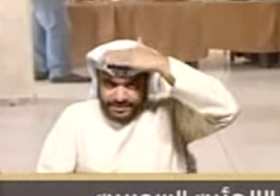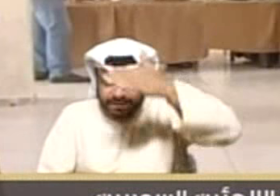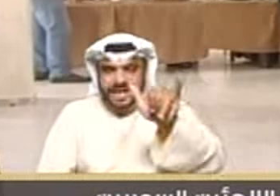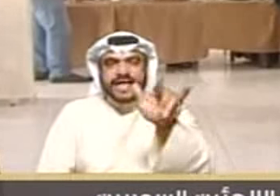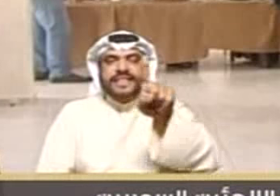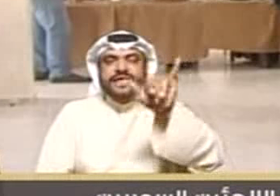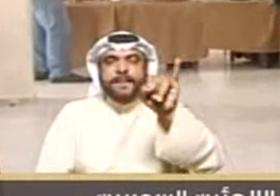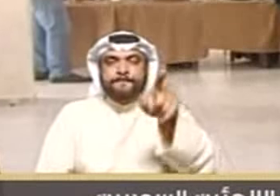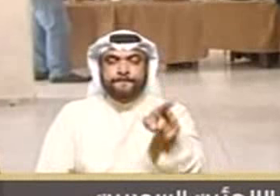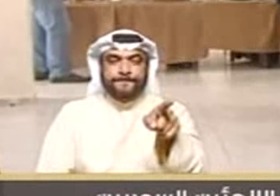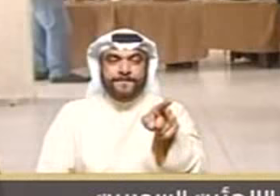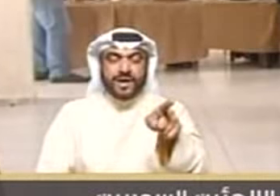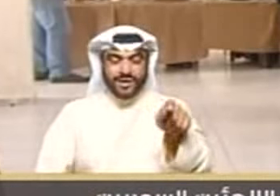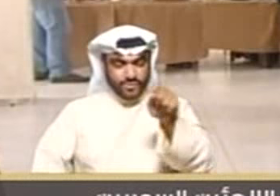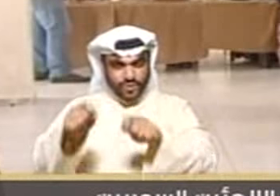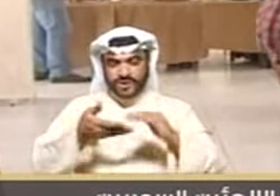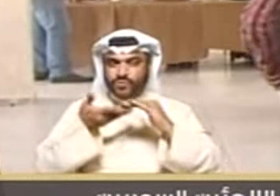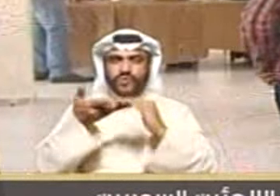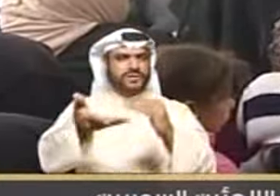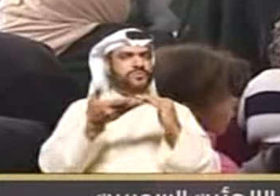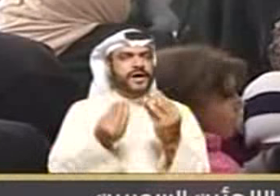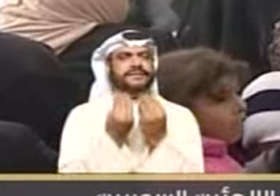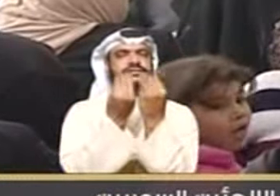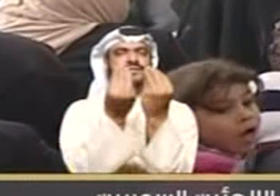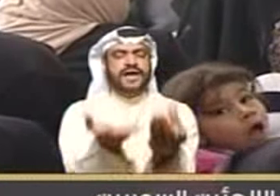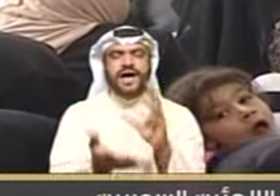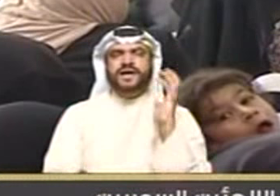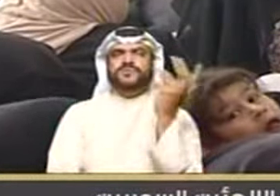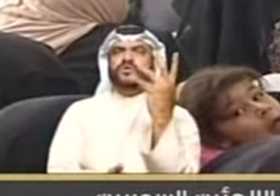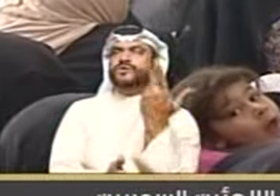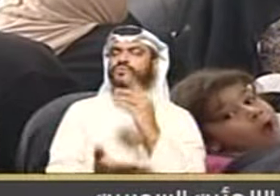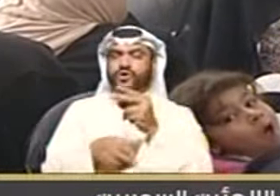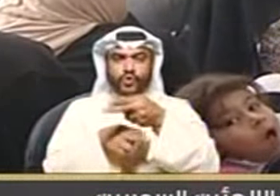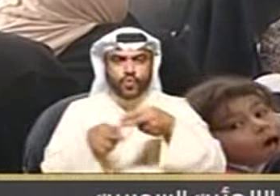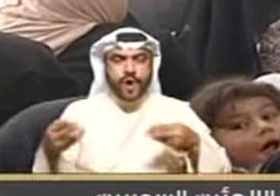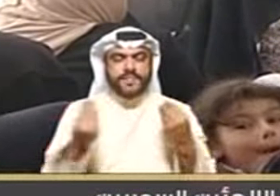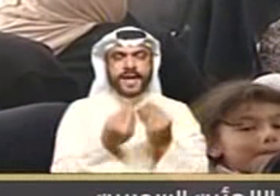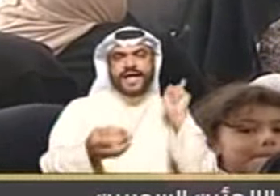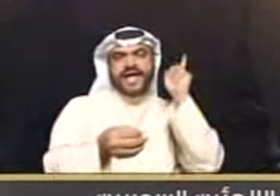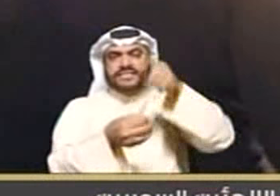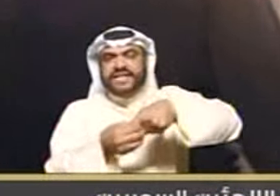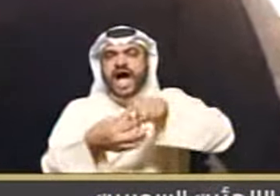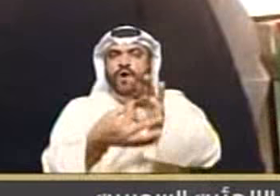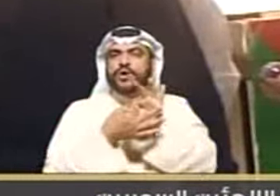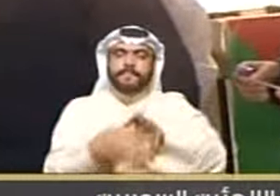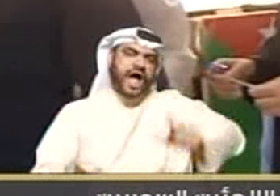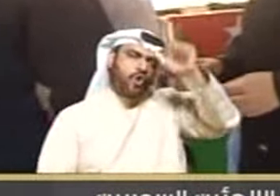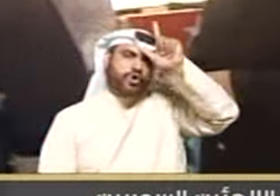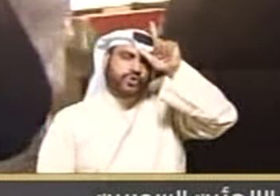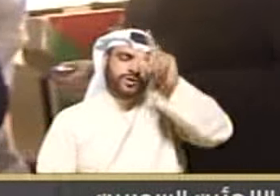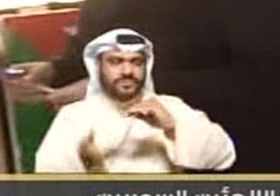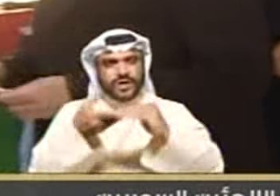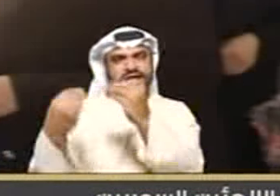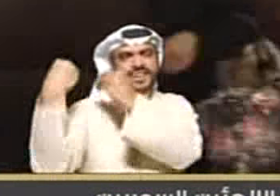باب رعايتهم من أكبر الحملات التي تطلقها هيئات العمل الإنسانية الكويتية ولجان الإغاثة، حيث أكدت